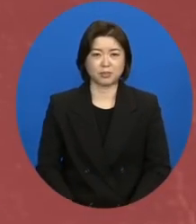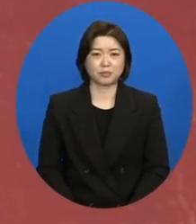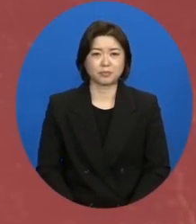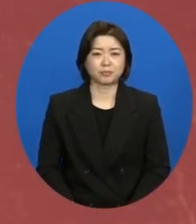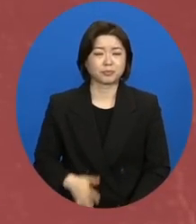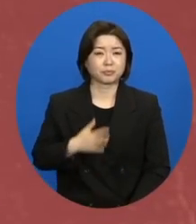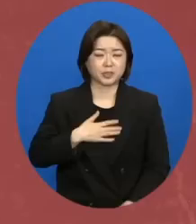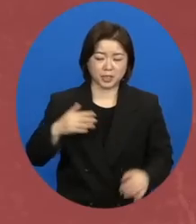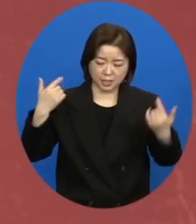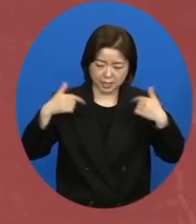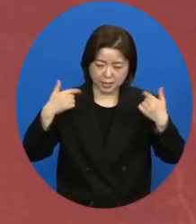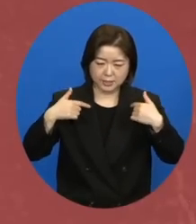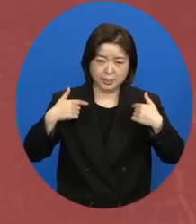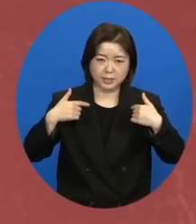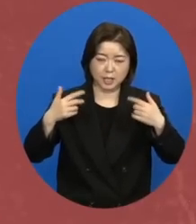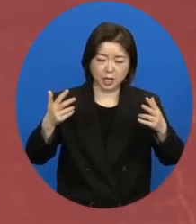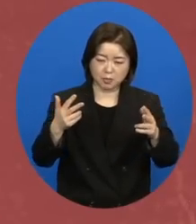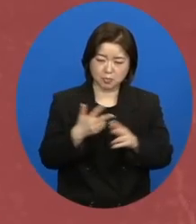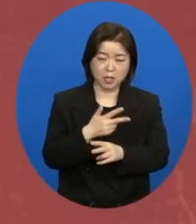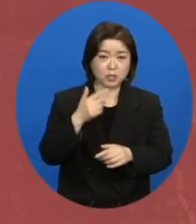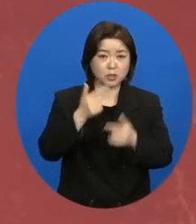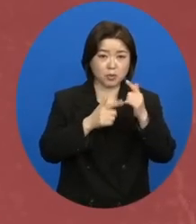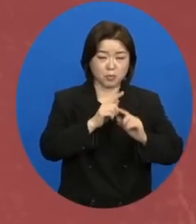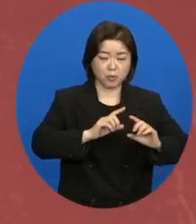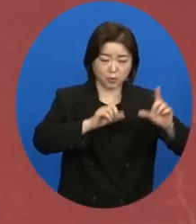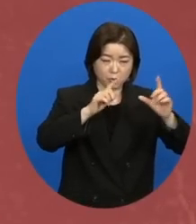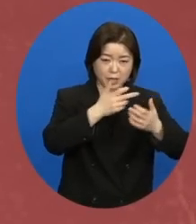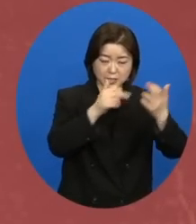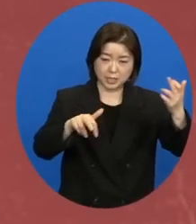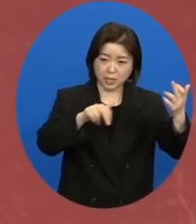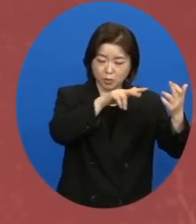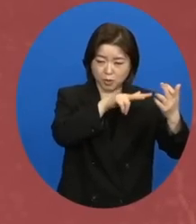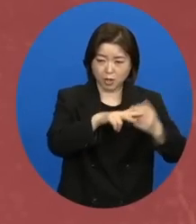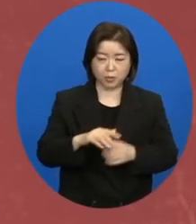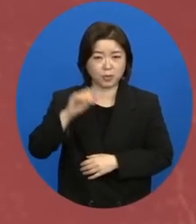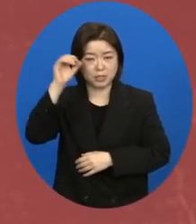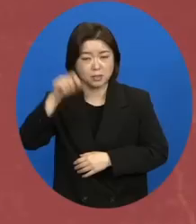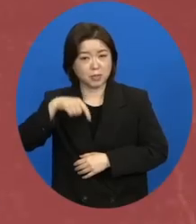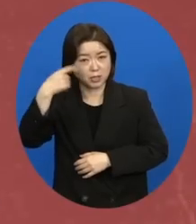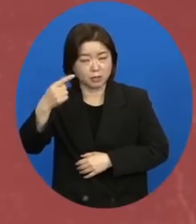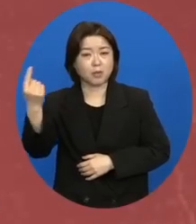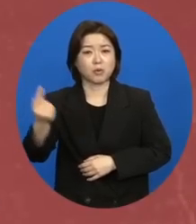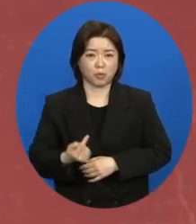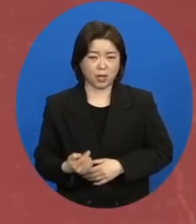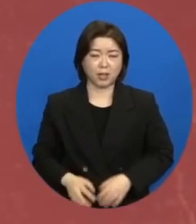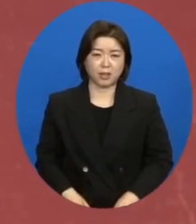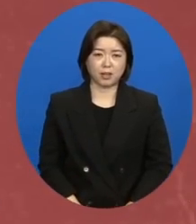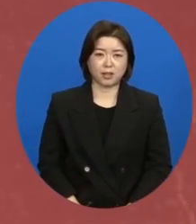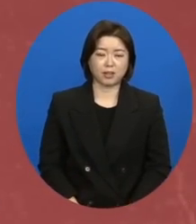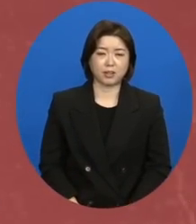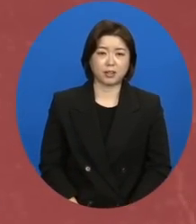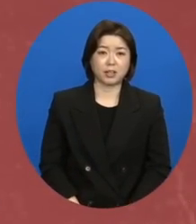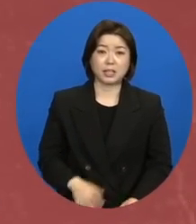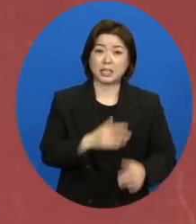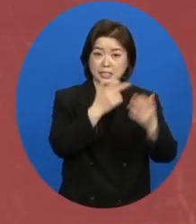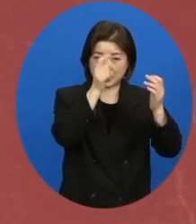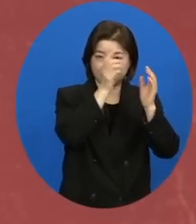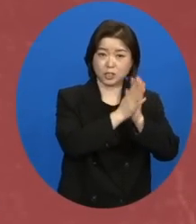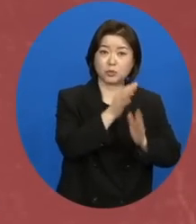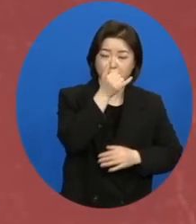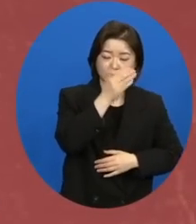저는 매주 목요일마다 산에 올라가서 금요일 새벽에 내려왔어요. 산기도를. 또 가면은 항상 제가 가는